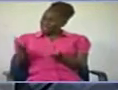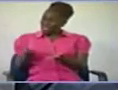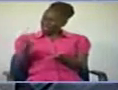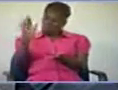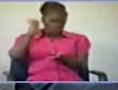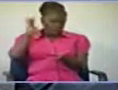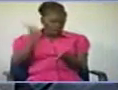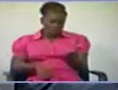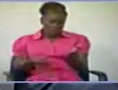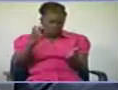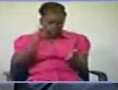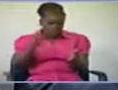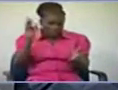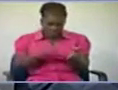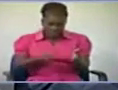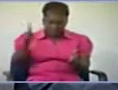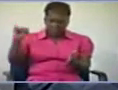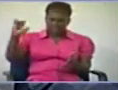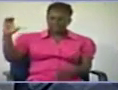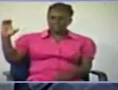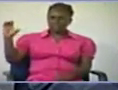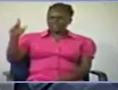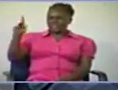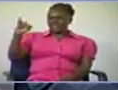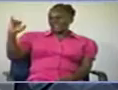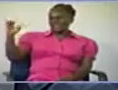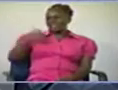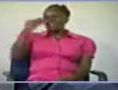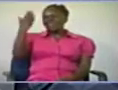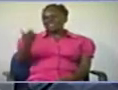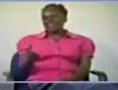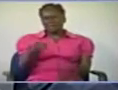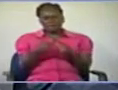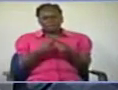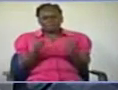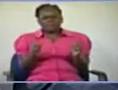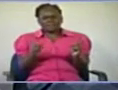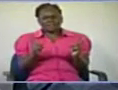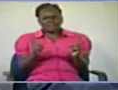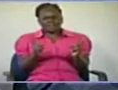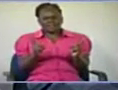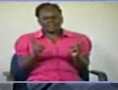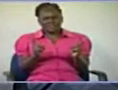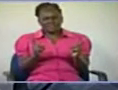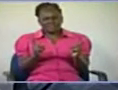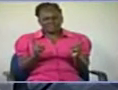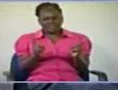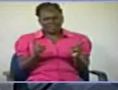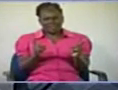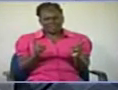kwa ushuhudia nini? KICC nilikuweko lakini wajua wito wa